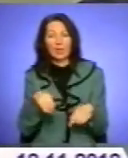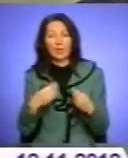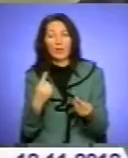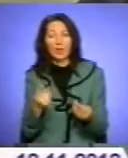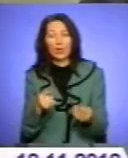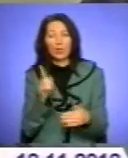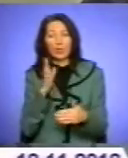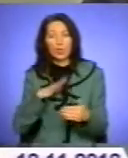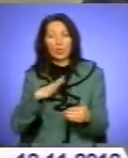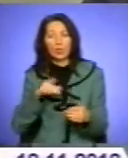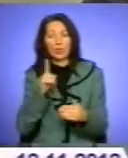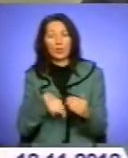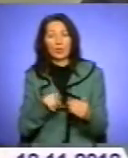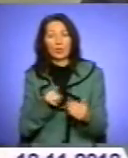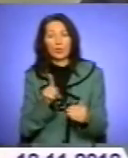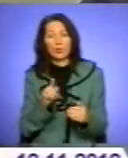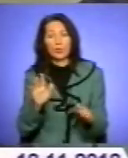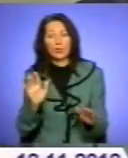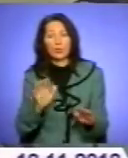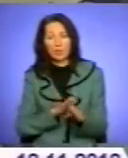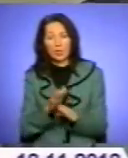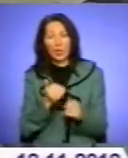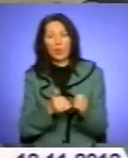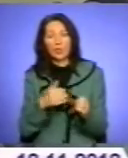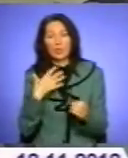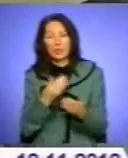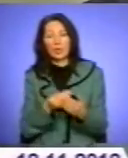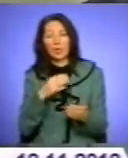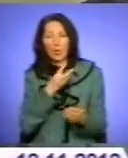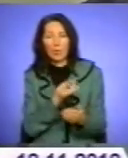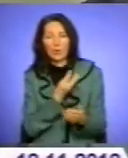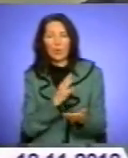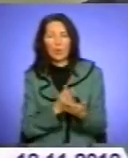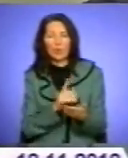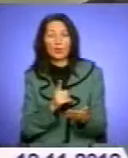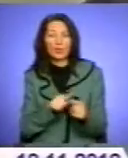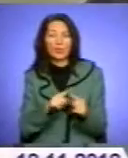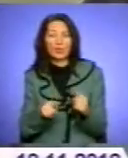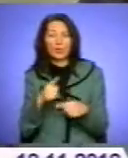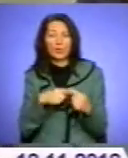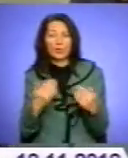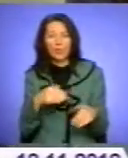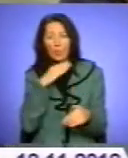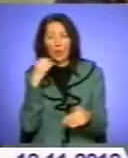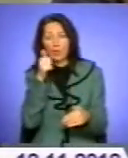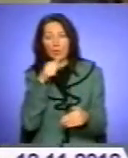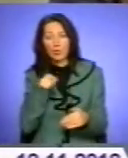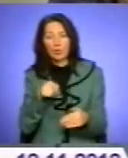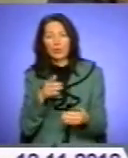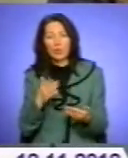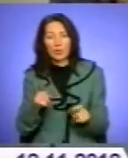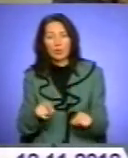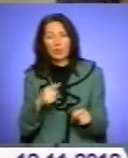все-таки здійсниться. Кожне своє ще бажання, щоб скоріше вернутися, бо вже за багато років, що я знаходжусь тут, це в перший